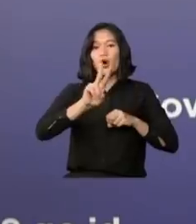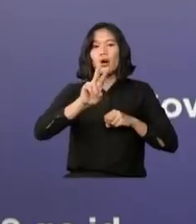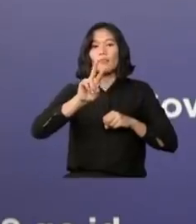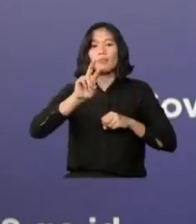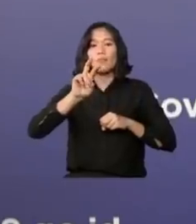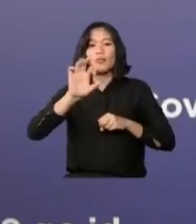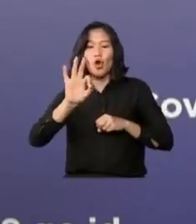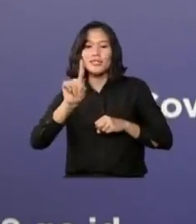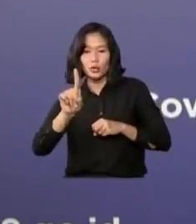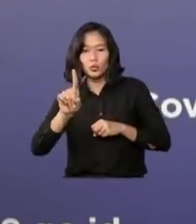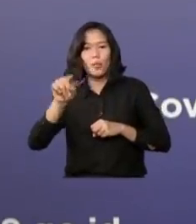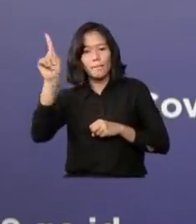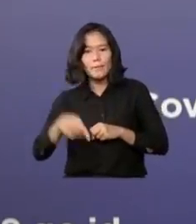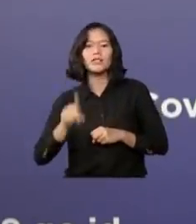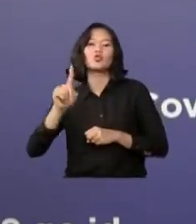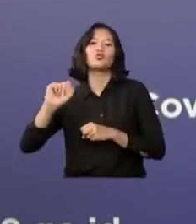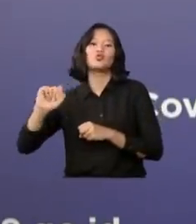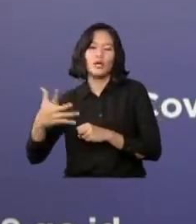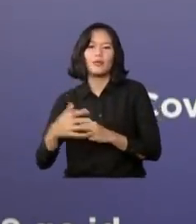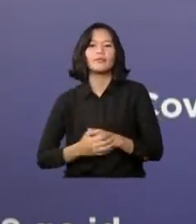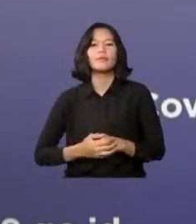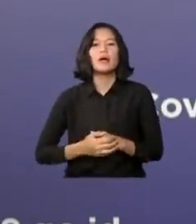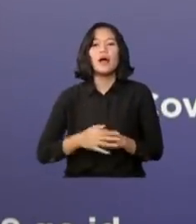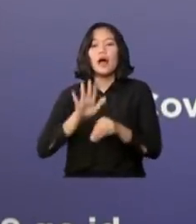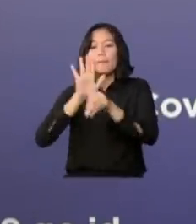5.021 per 1 juta penduduk. Papua